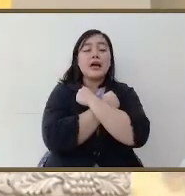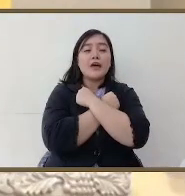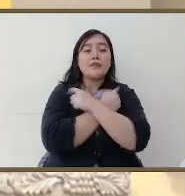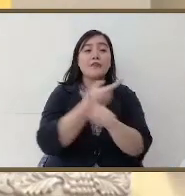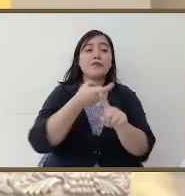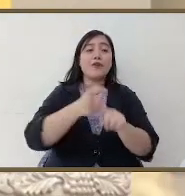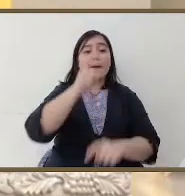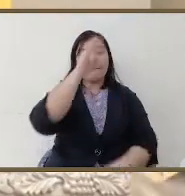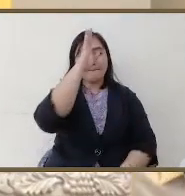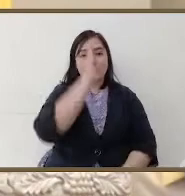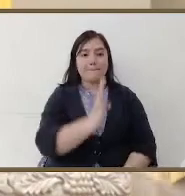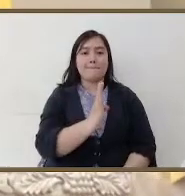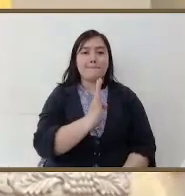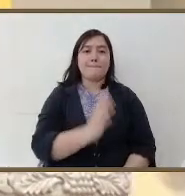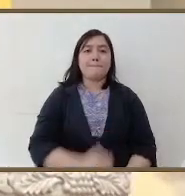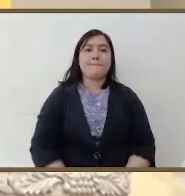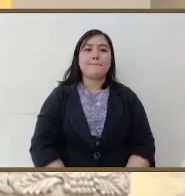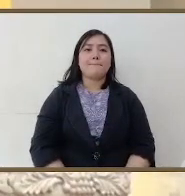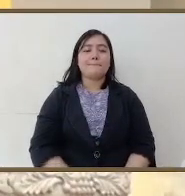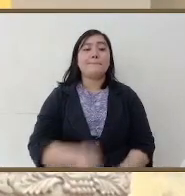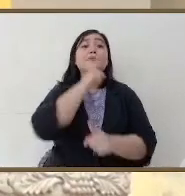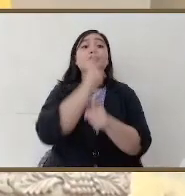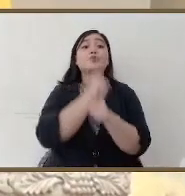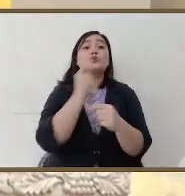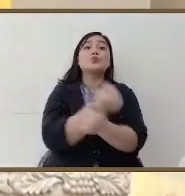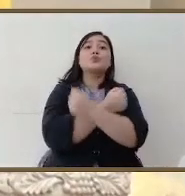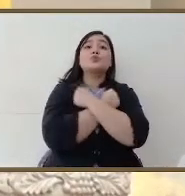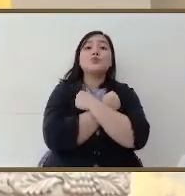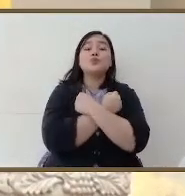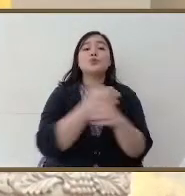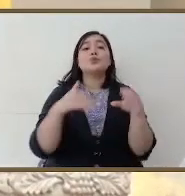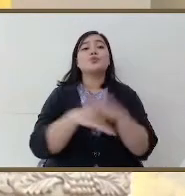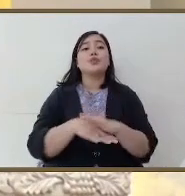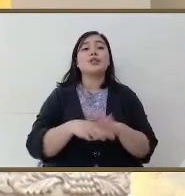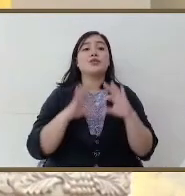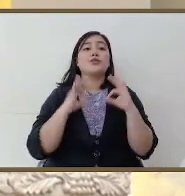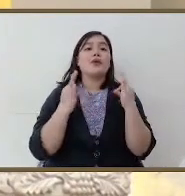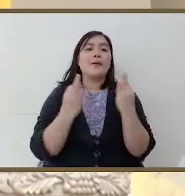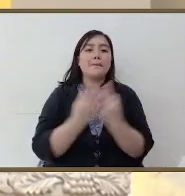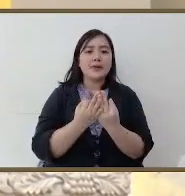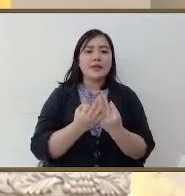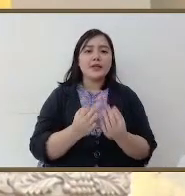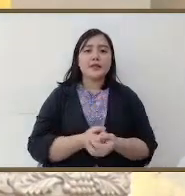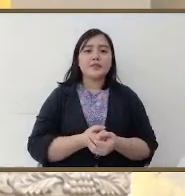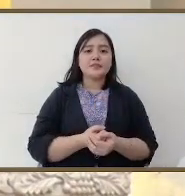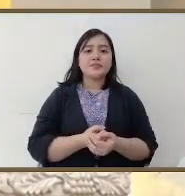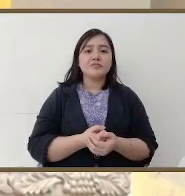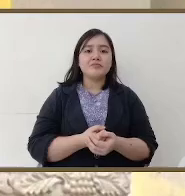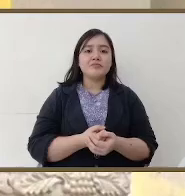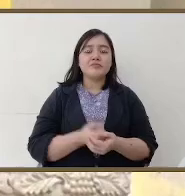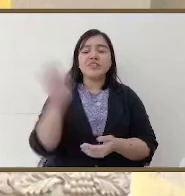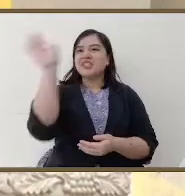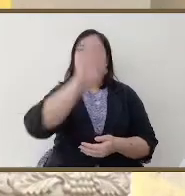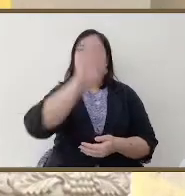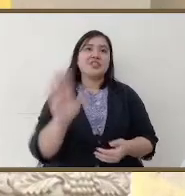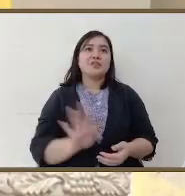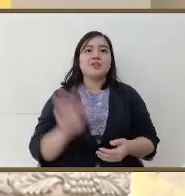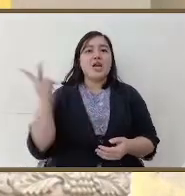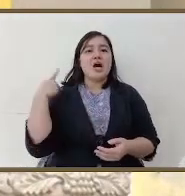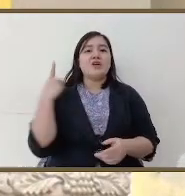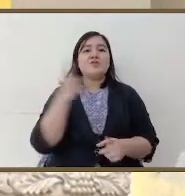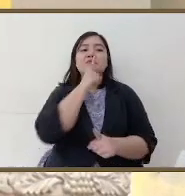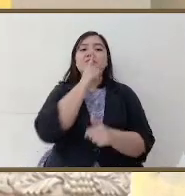Pero paano magkakaroon ng totoong pag-ibig sa loob ng tahanan kung wala ang Diyos? Can